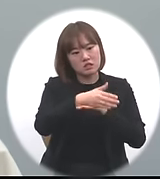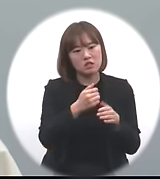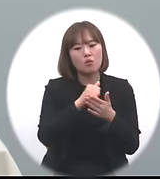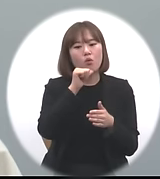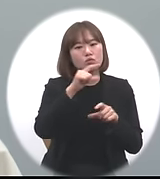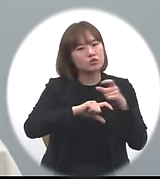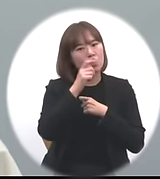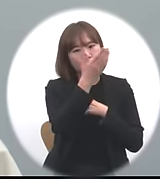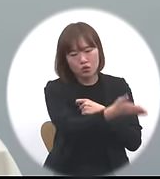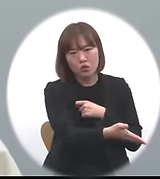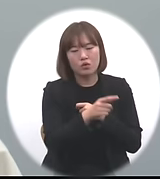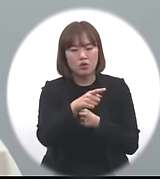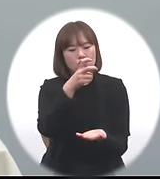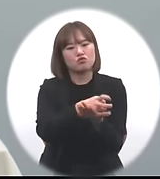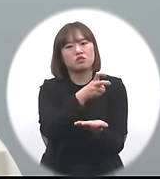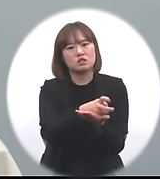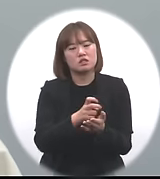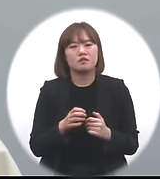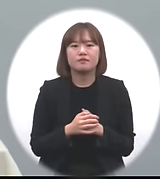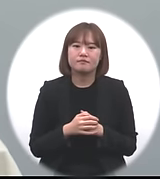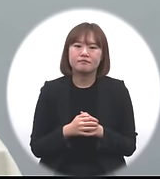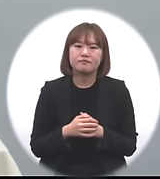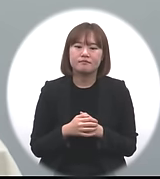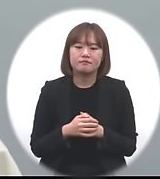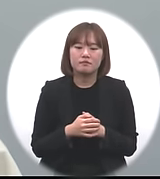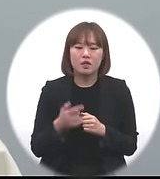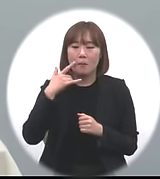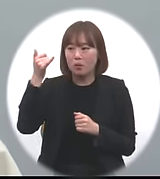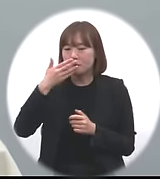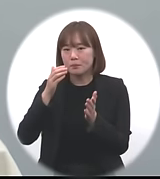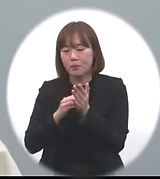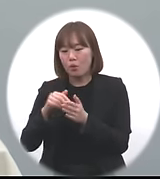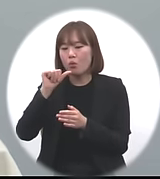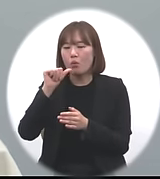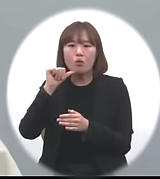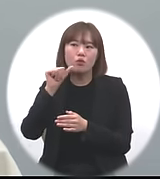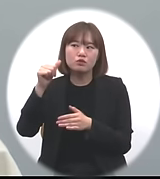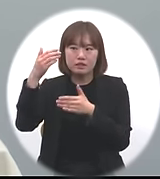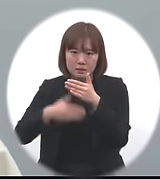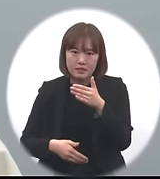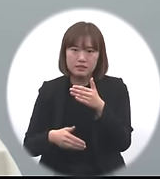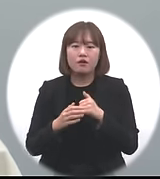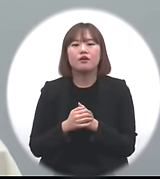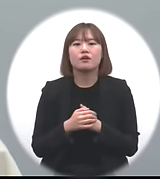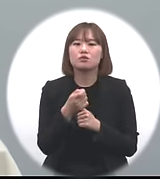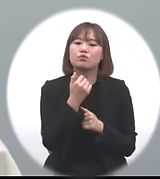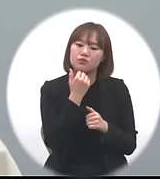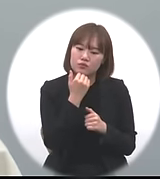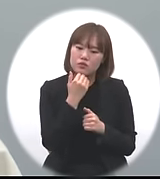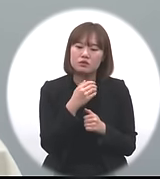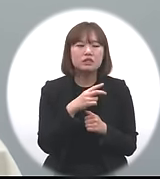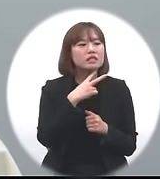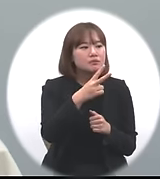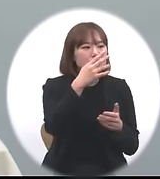어른보다 먹는 속도가 느리니까 5분을 더 줄게. 이건 규칙이에요. 보호자가 밥을 다 먹고, 5분이 남았어.